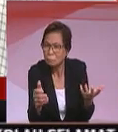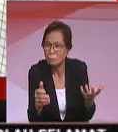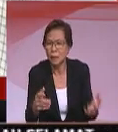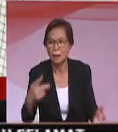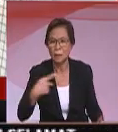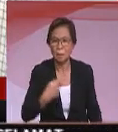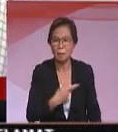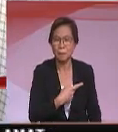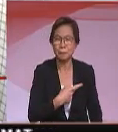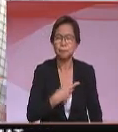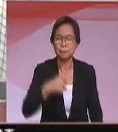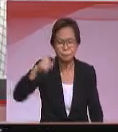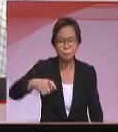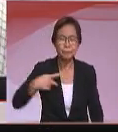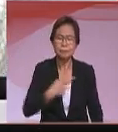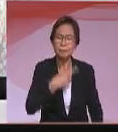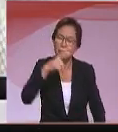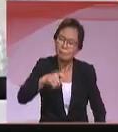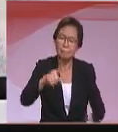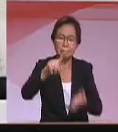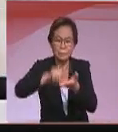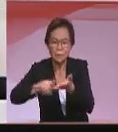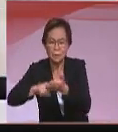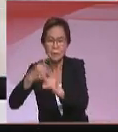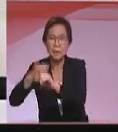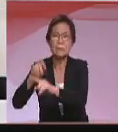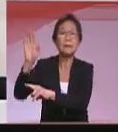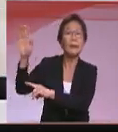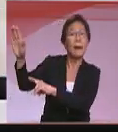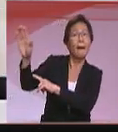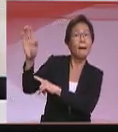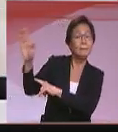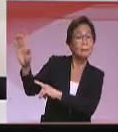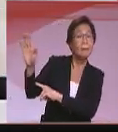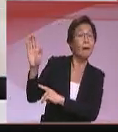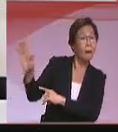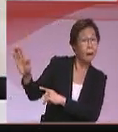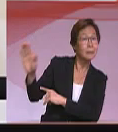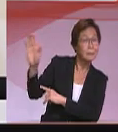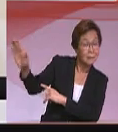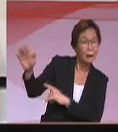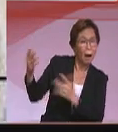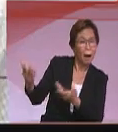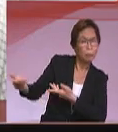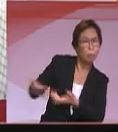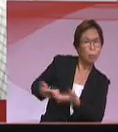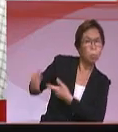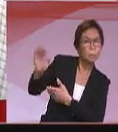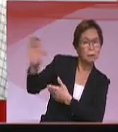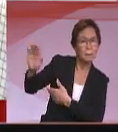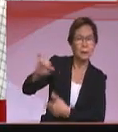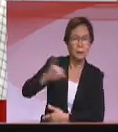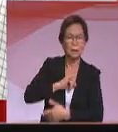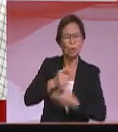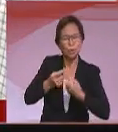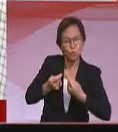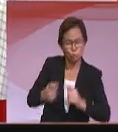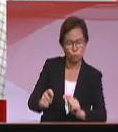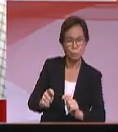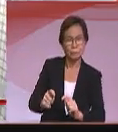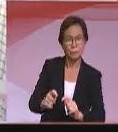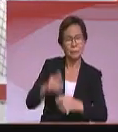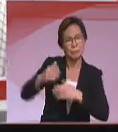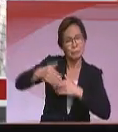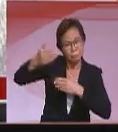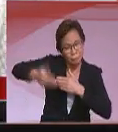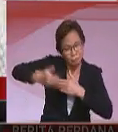Kita juga kena cek juga daripada pihak sana macam mana dia berurusan. Saya akan cuba tengok dari